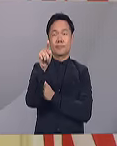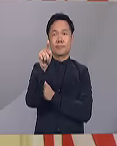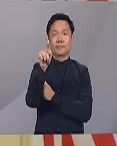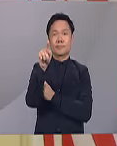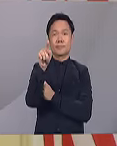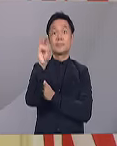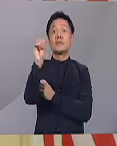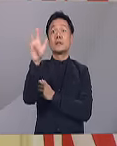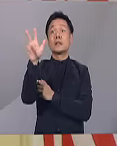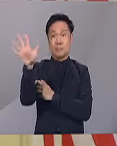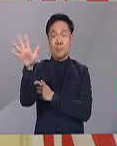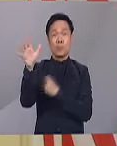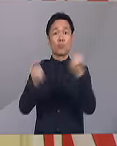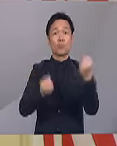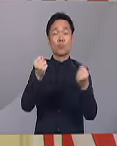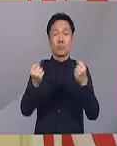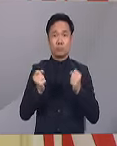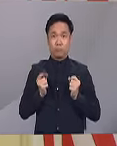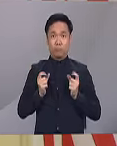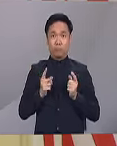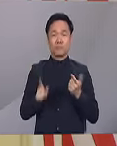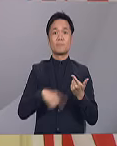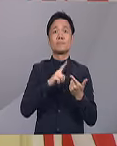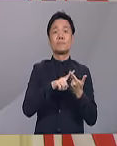35,035 buah kenderaan persendirian,